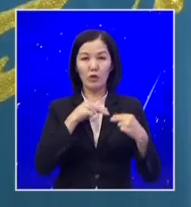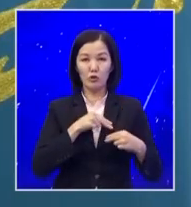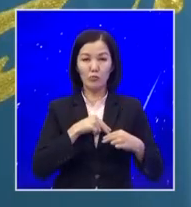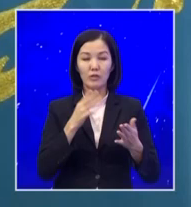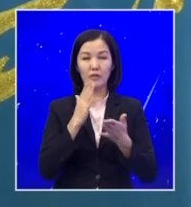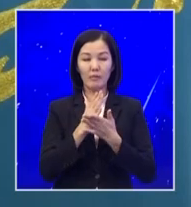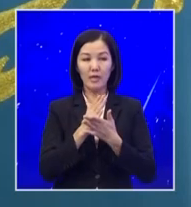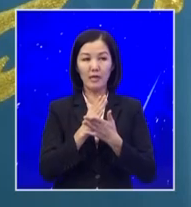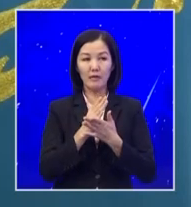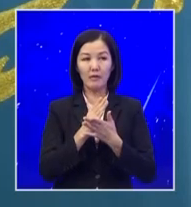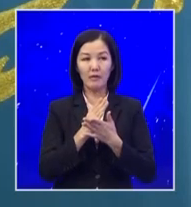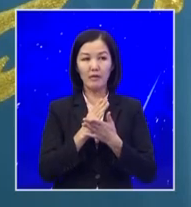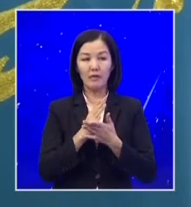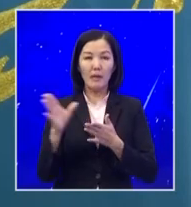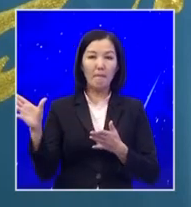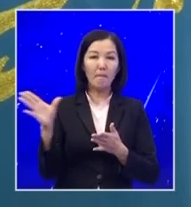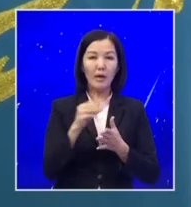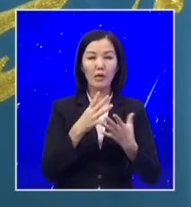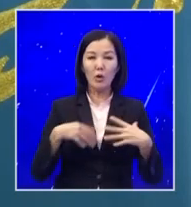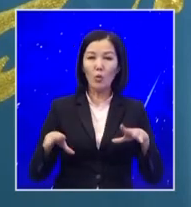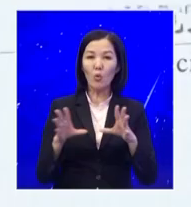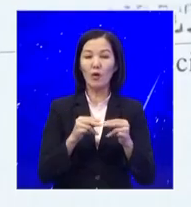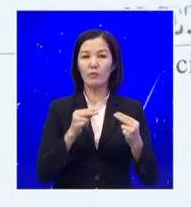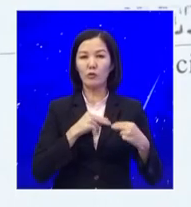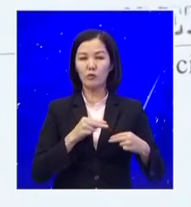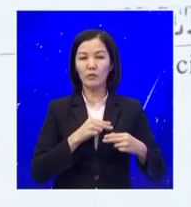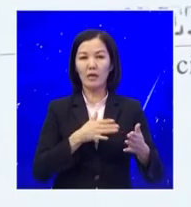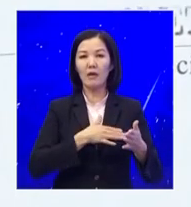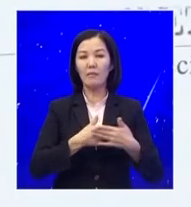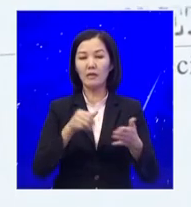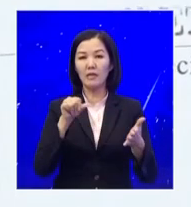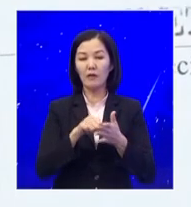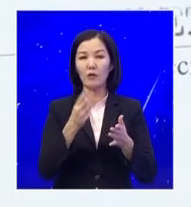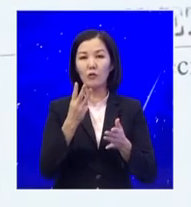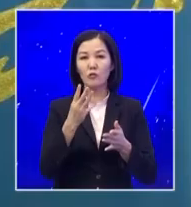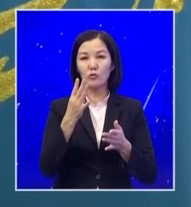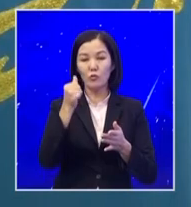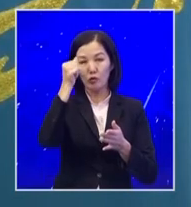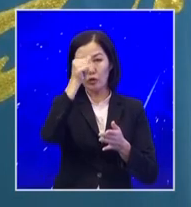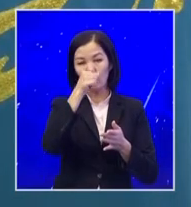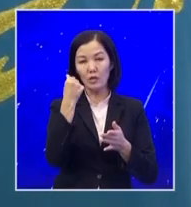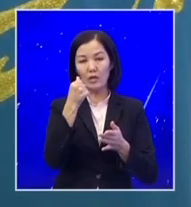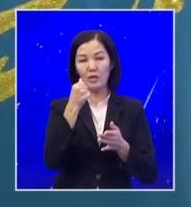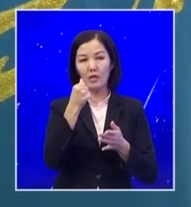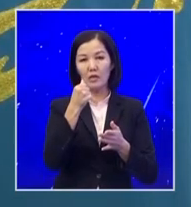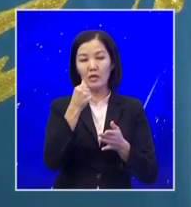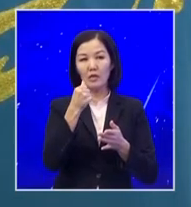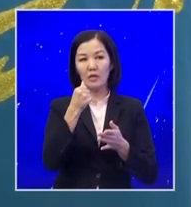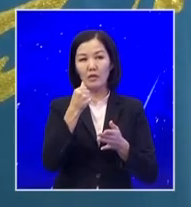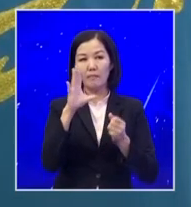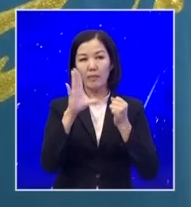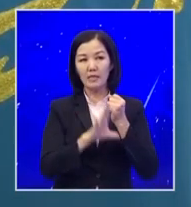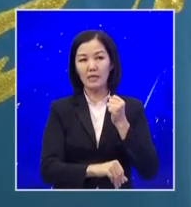білемін. Біз барлық қоғамдық жұмыстарға баратын едік. 3-4 жылдың жаңағы аясында